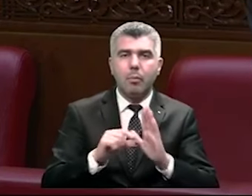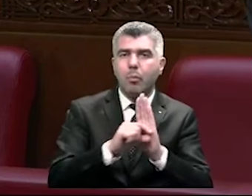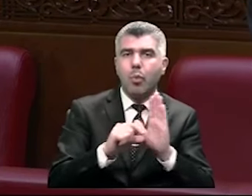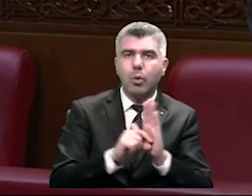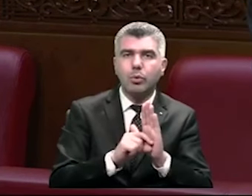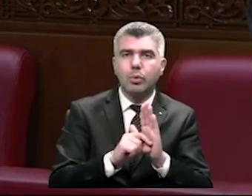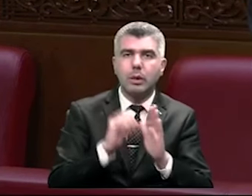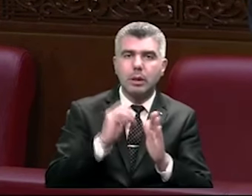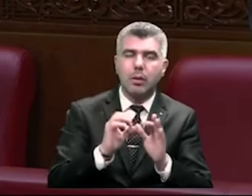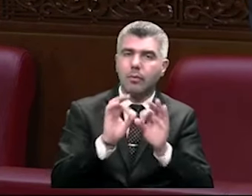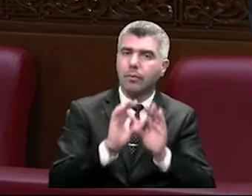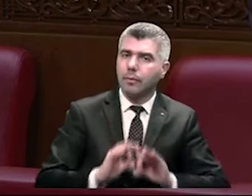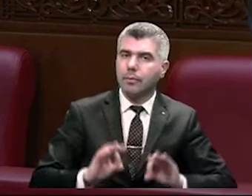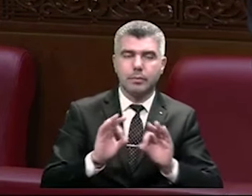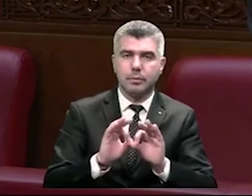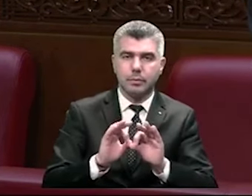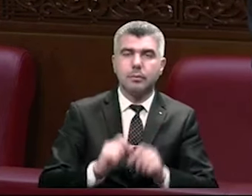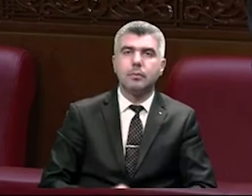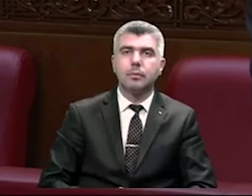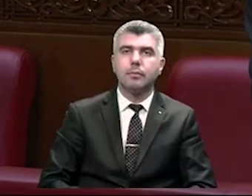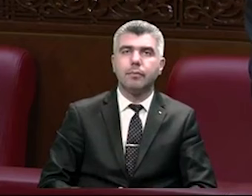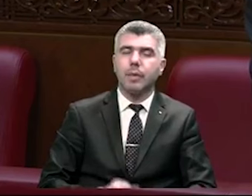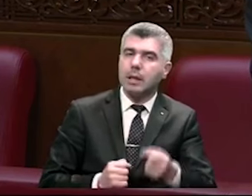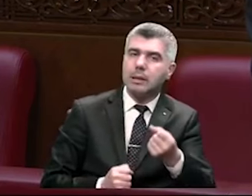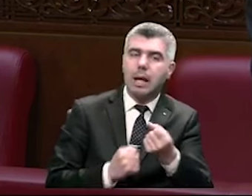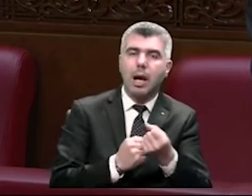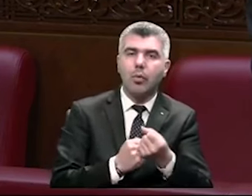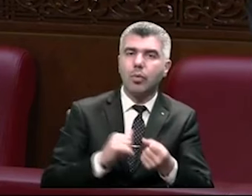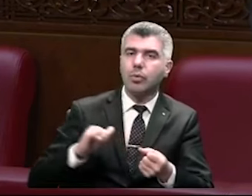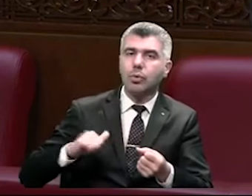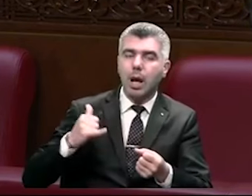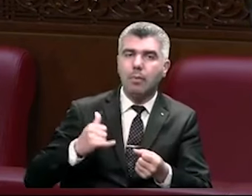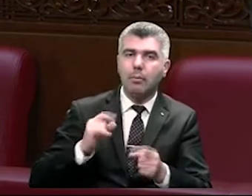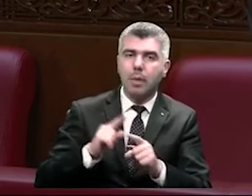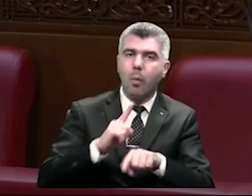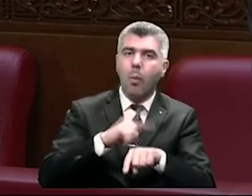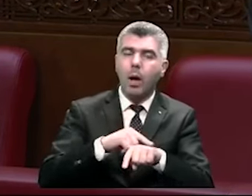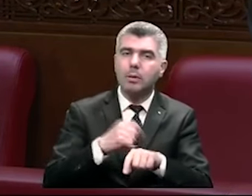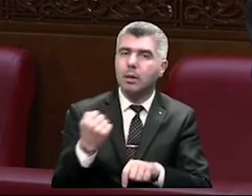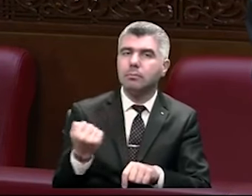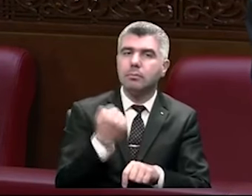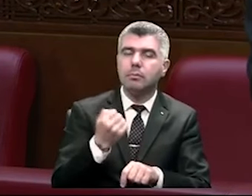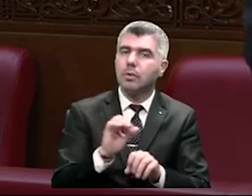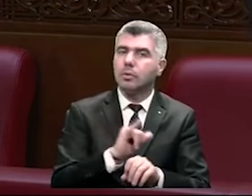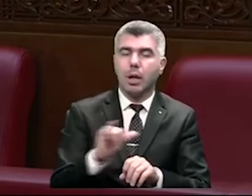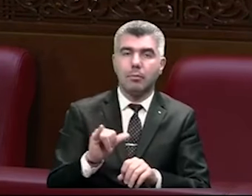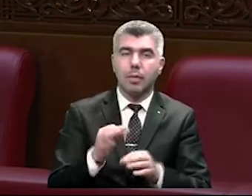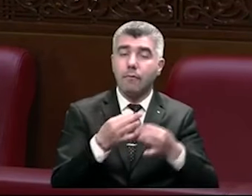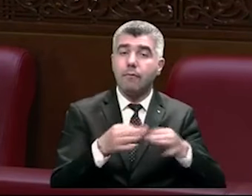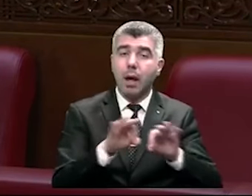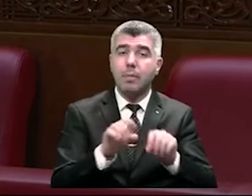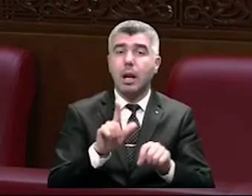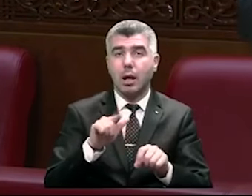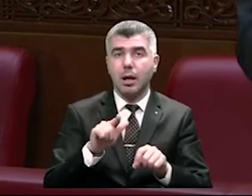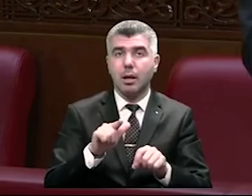نشخص نوش و خصنا نتعاونوا باش الشباب ديالنا ما يضيعش الوقت دياله را كينين عائلات